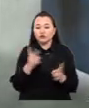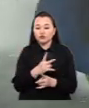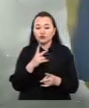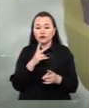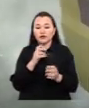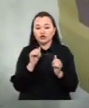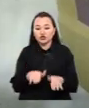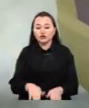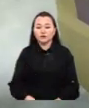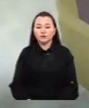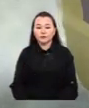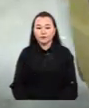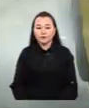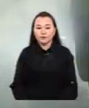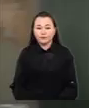решать